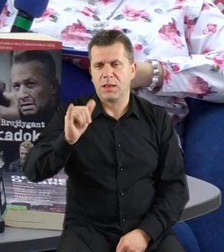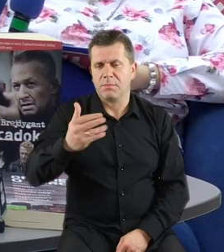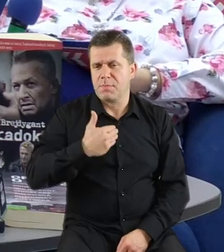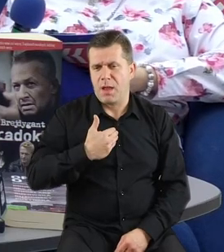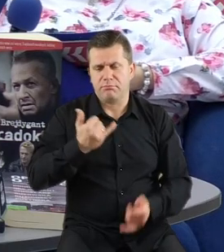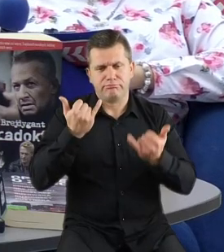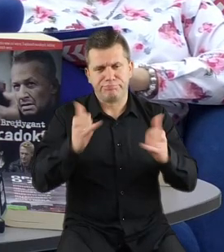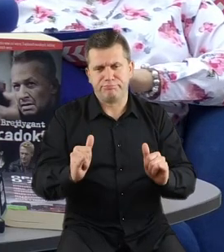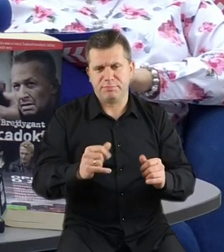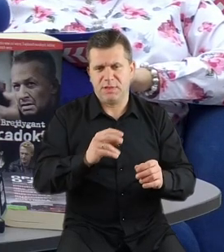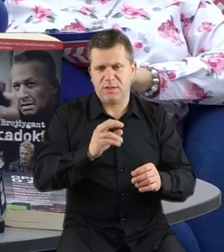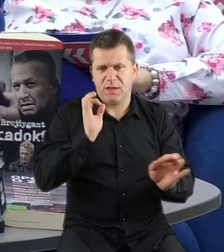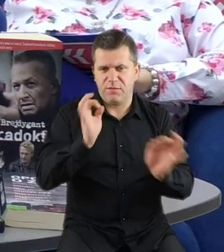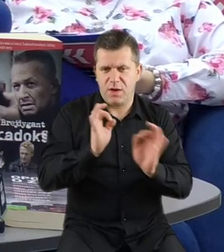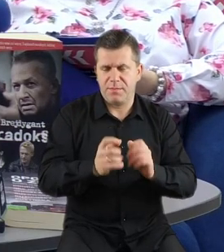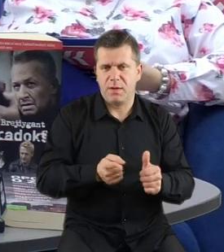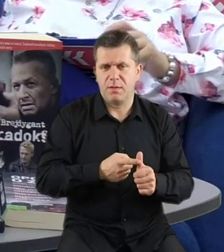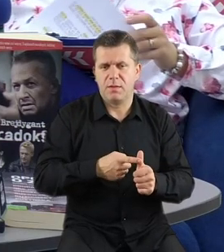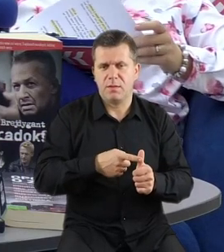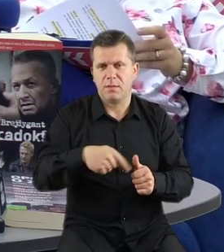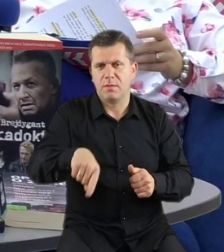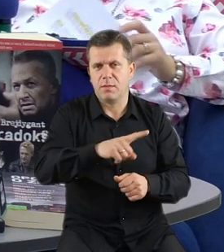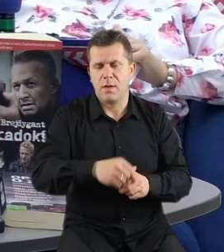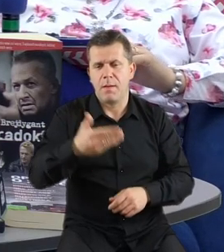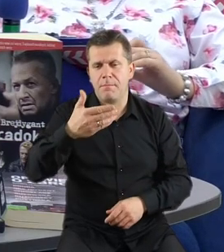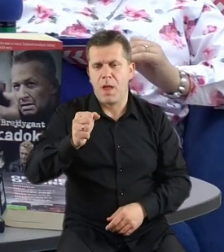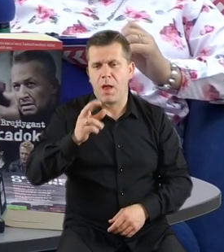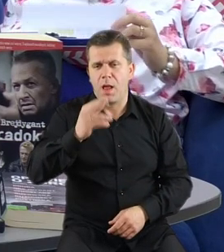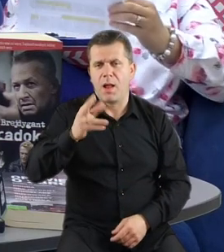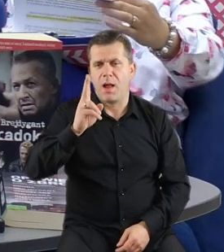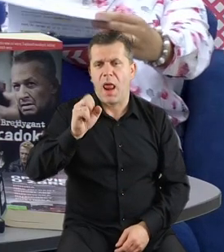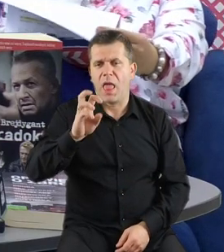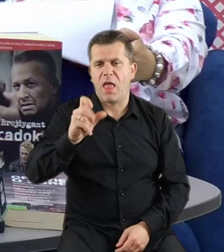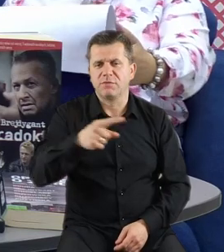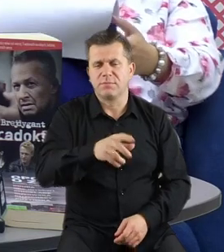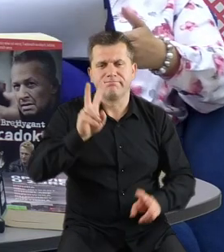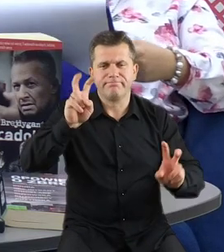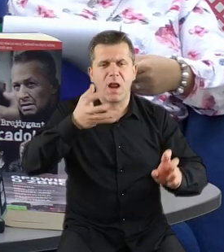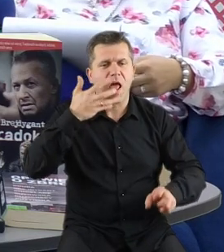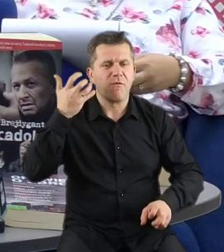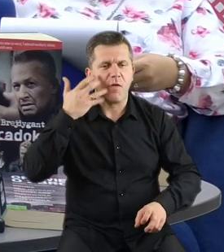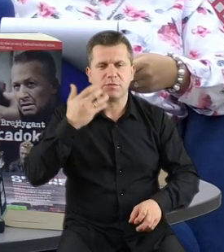sprzeczne informacje. Erynie są na Marka Krajewskiego tych tak zwanych lwowskich powieściach